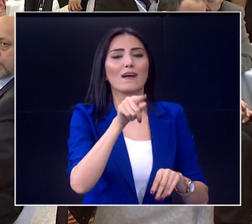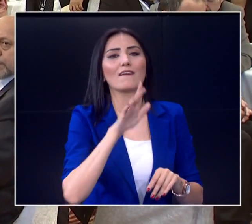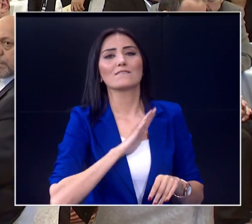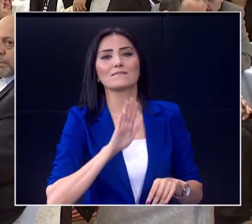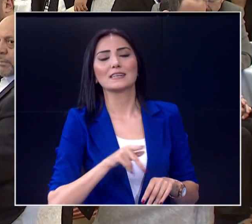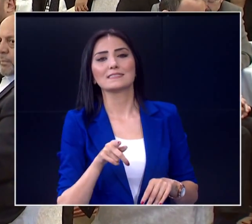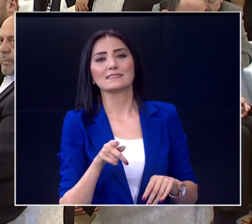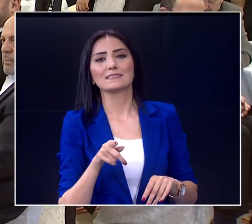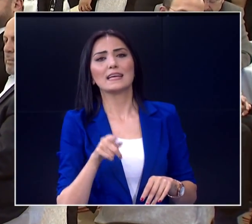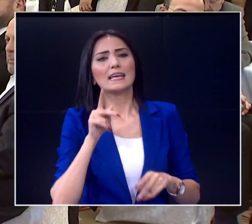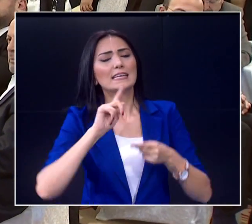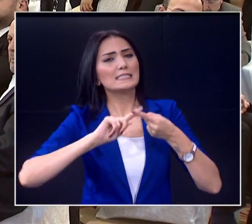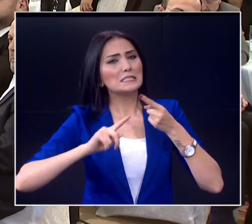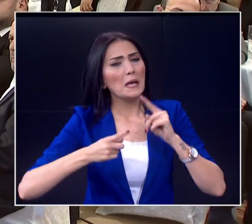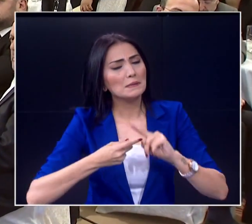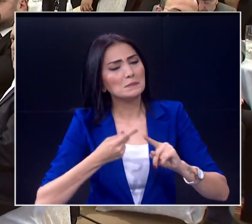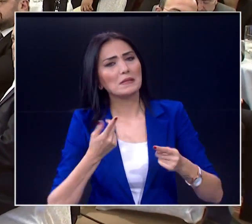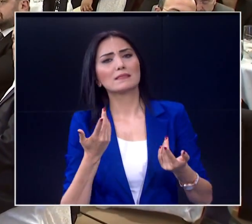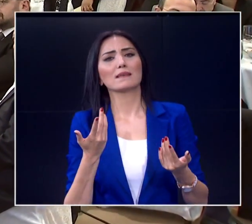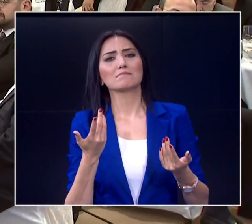ediyorsunuz. Siyasette